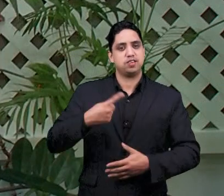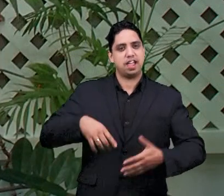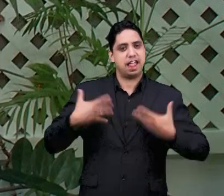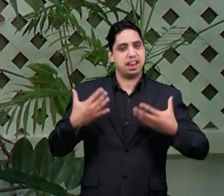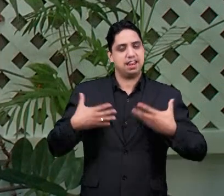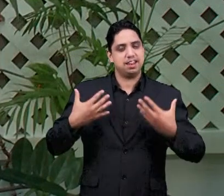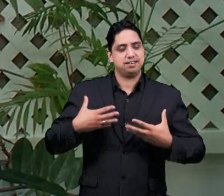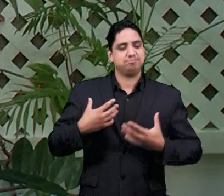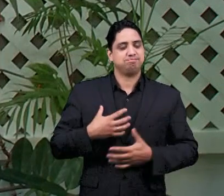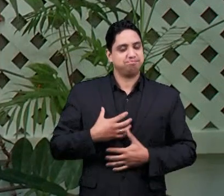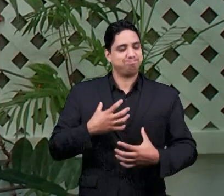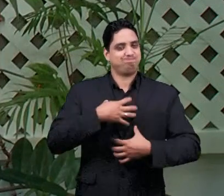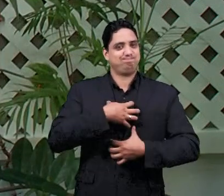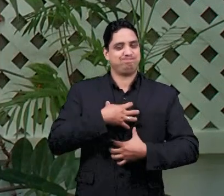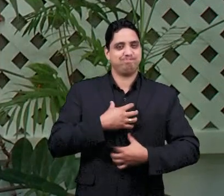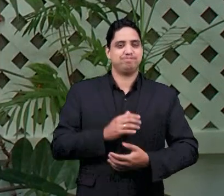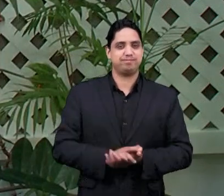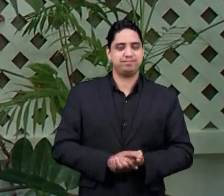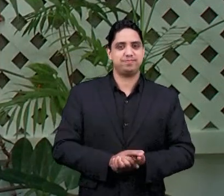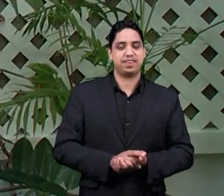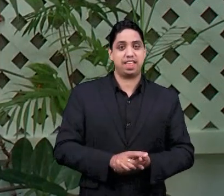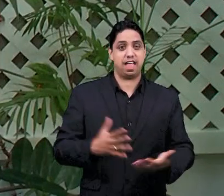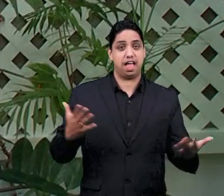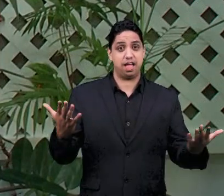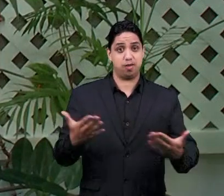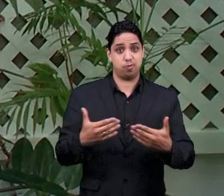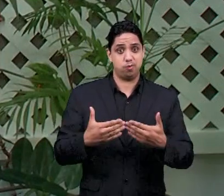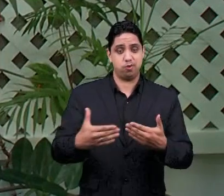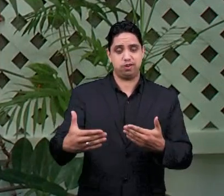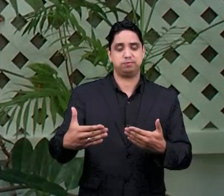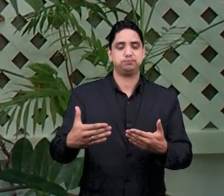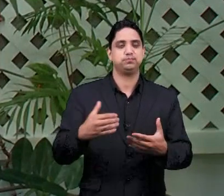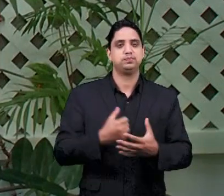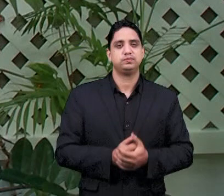réjouit, nous reconforte. Nous allons passer maintenant